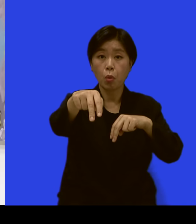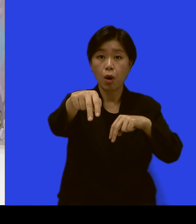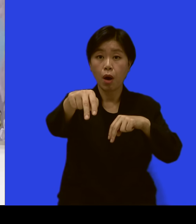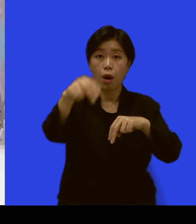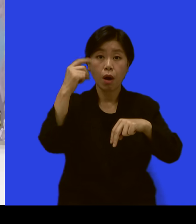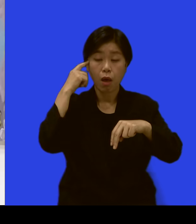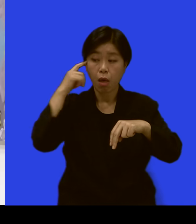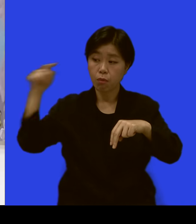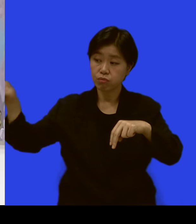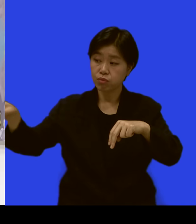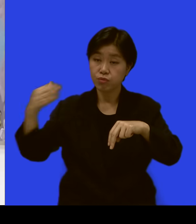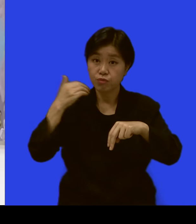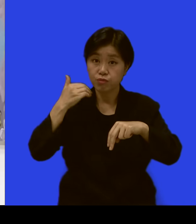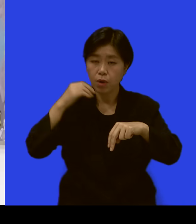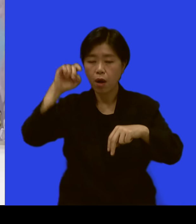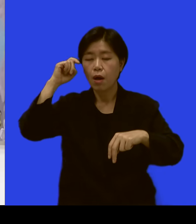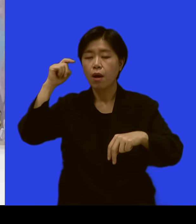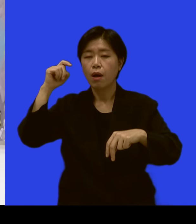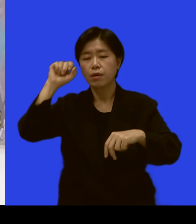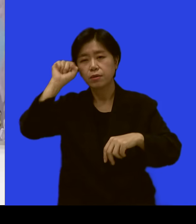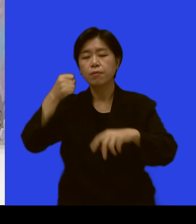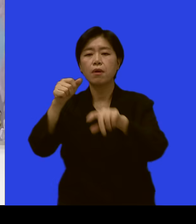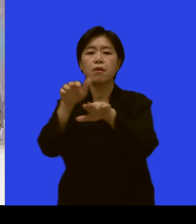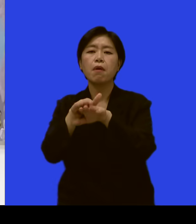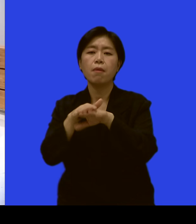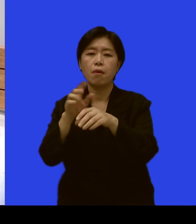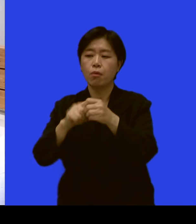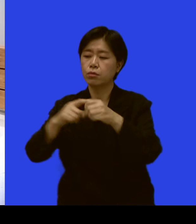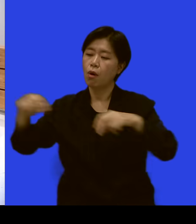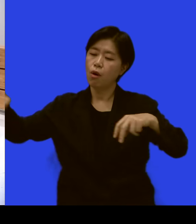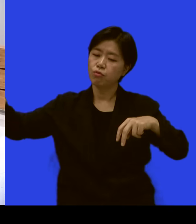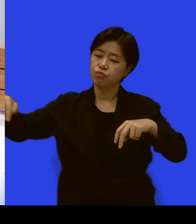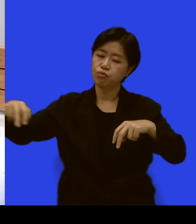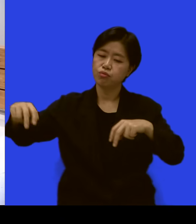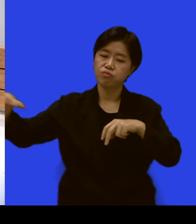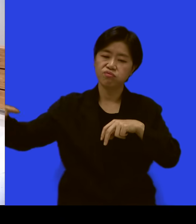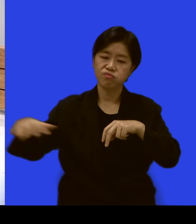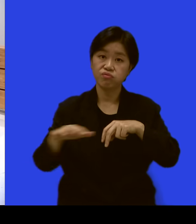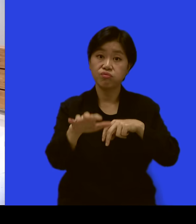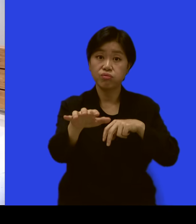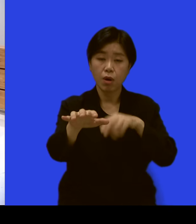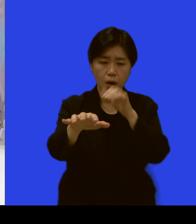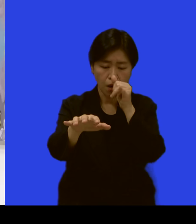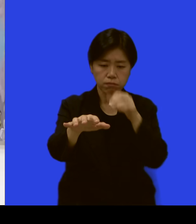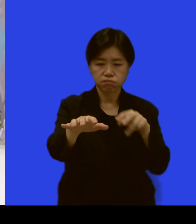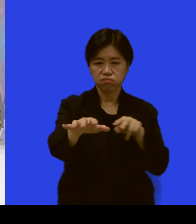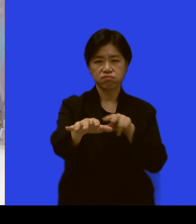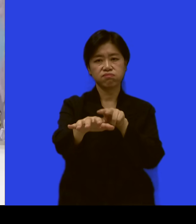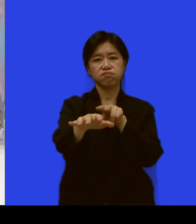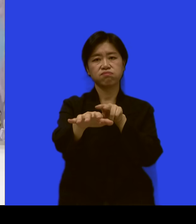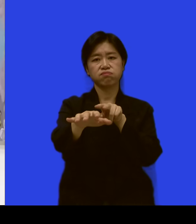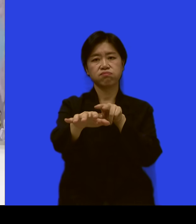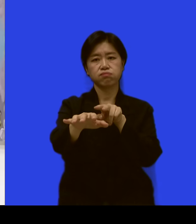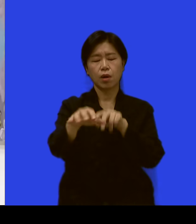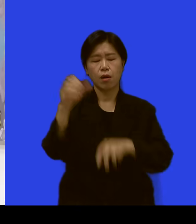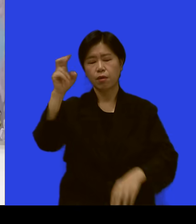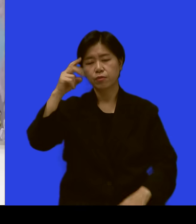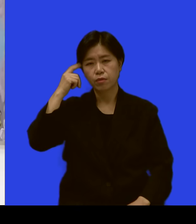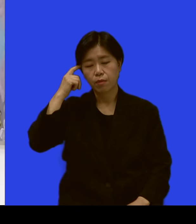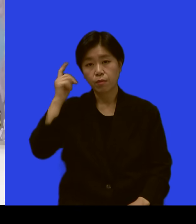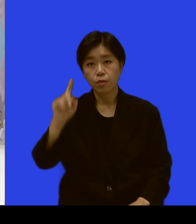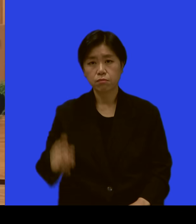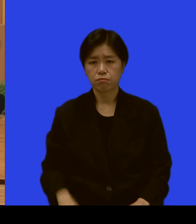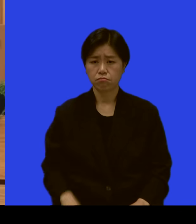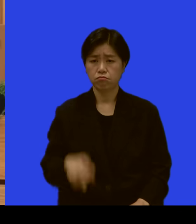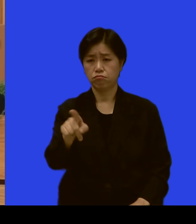하러 이제 환하게 불이 켜져 있는 그 교회 본당 안으로 들어가시는 거죠. 네네네. 근데 갑자기 그런 생각이 드는 거예요. 나도